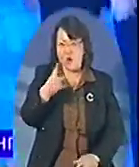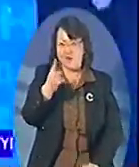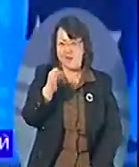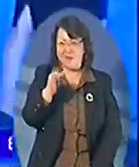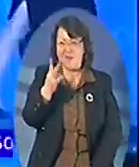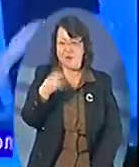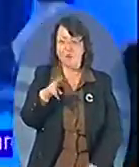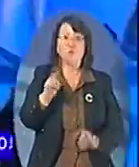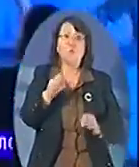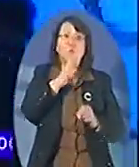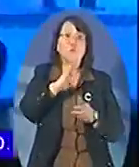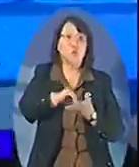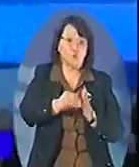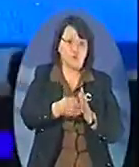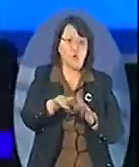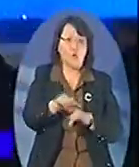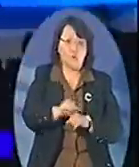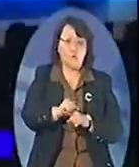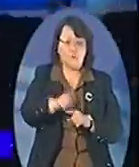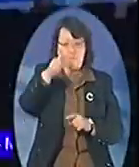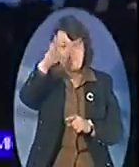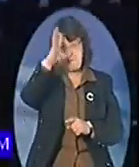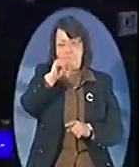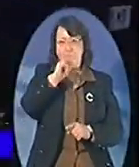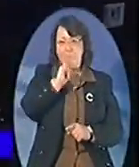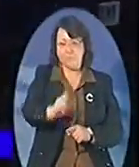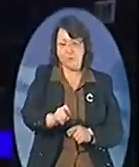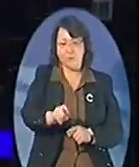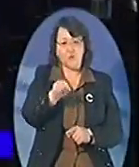байхаар тооцоолж байна гэж засгийн газрын тэргүүн хэллээ.